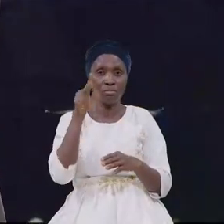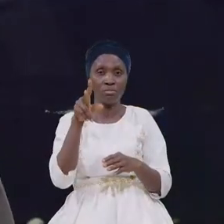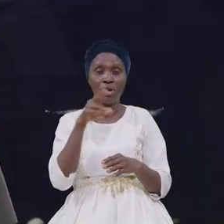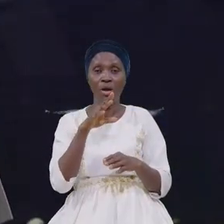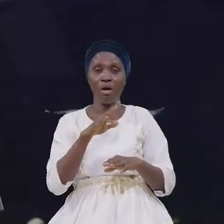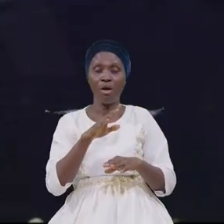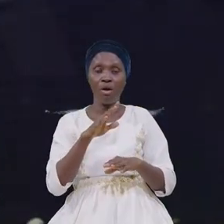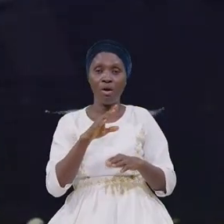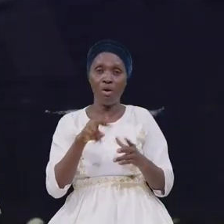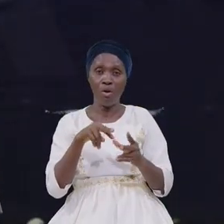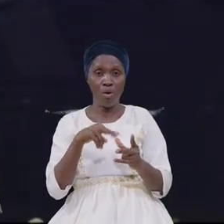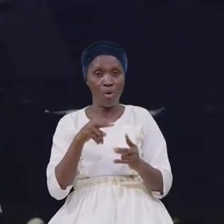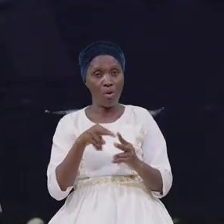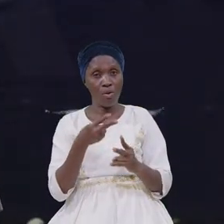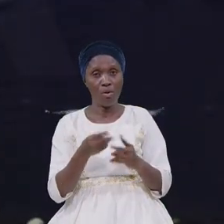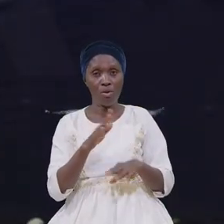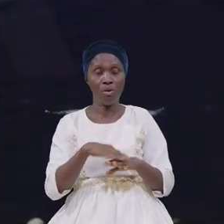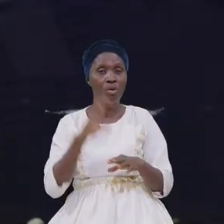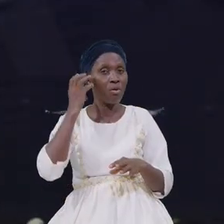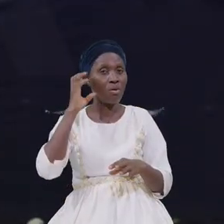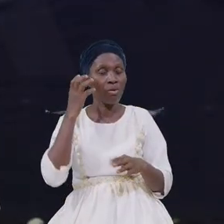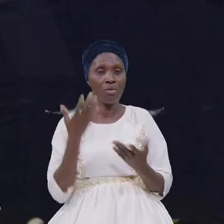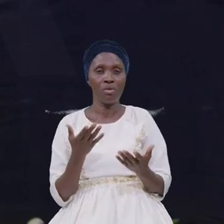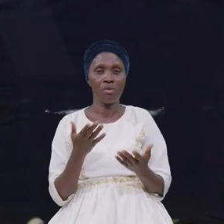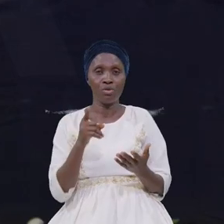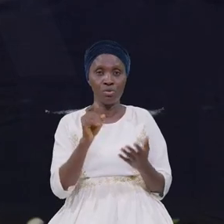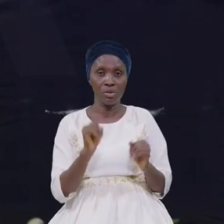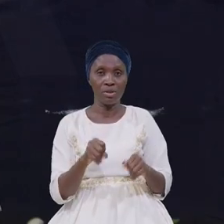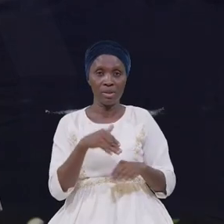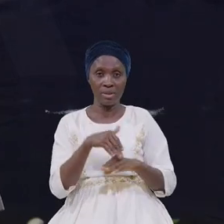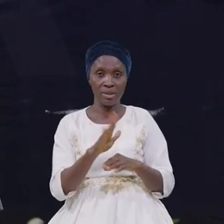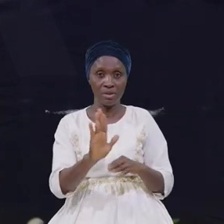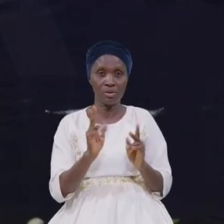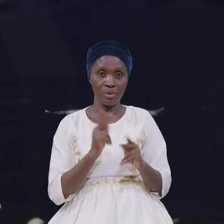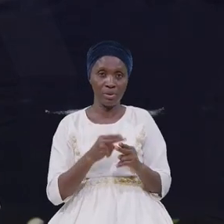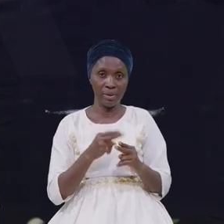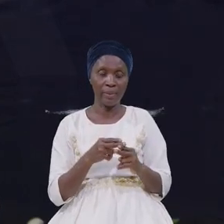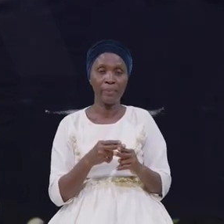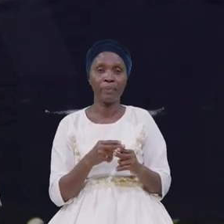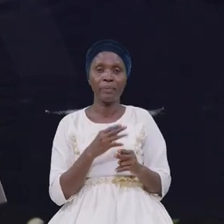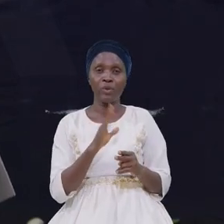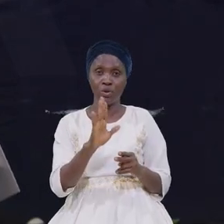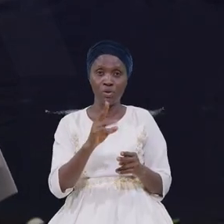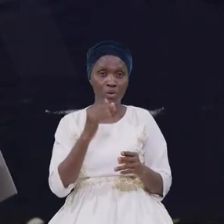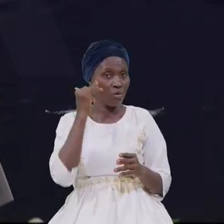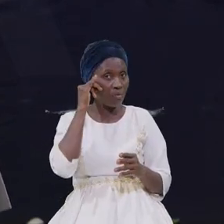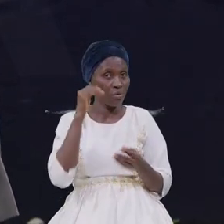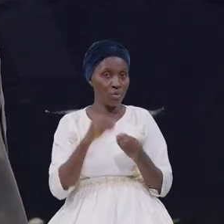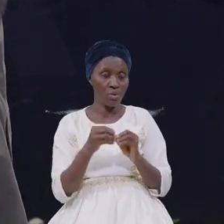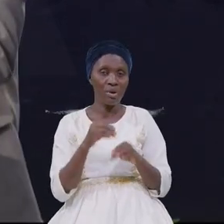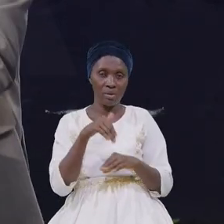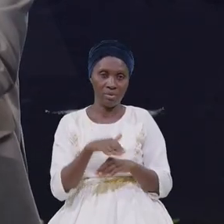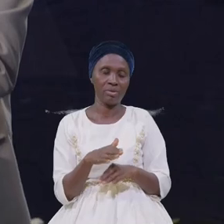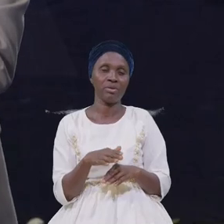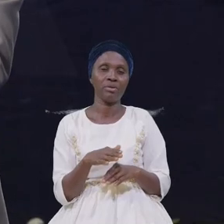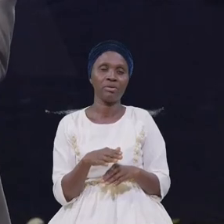Priez le remplir et le soumettre. Si vous êtes à la radio ou à